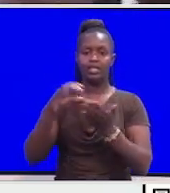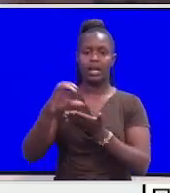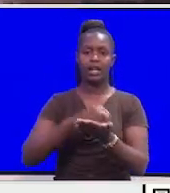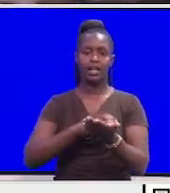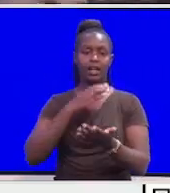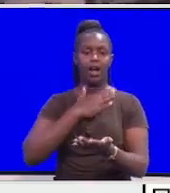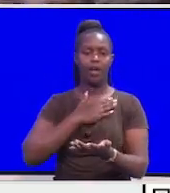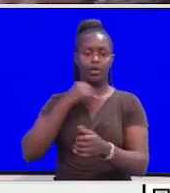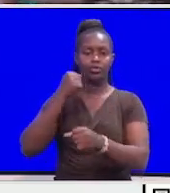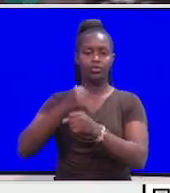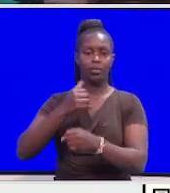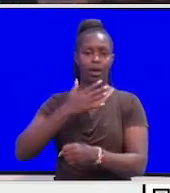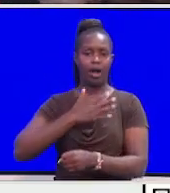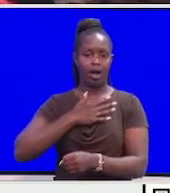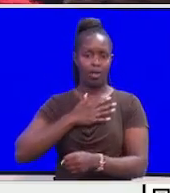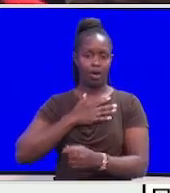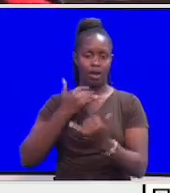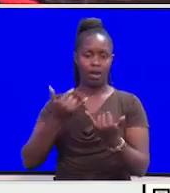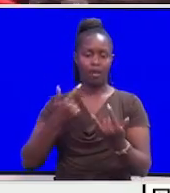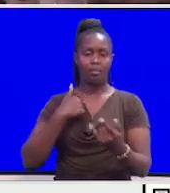yetu. So naomba ya kwamba